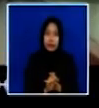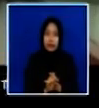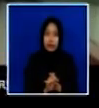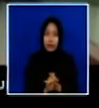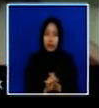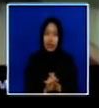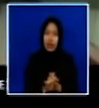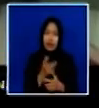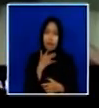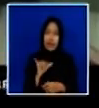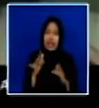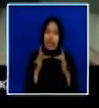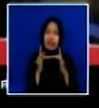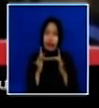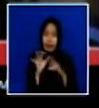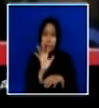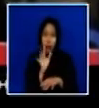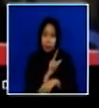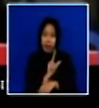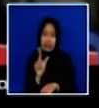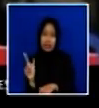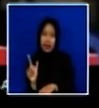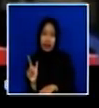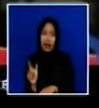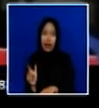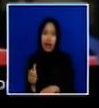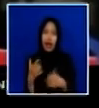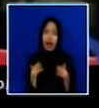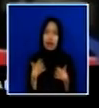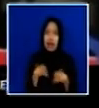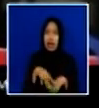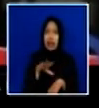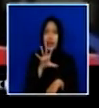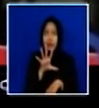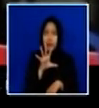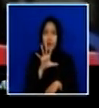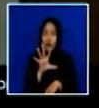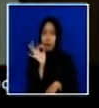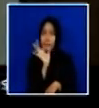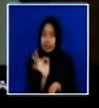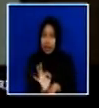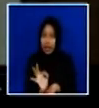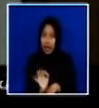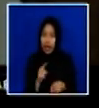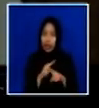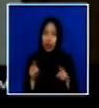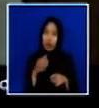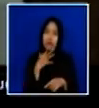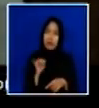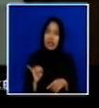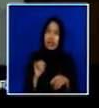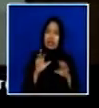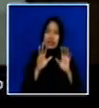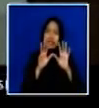tersendat-sendat internet Maksudnya belum lancar ini masjid Ada 55 persen atau sekitar